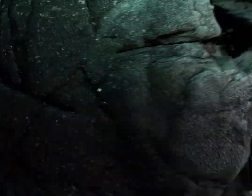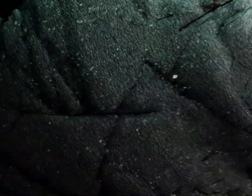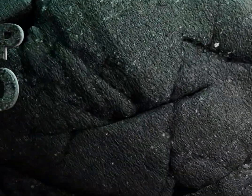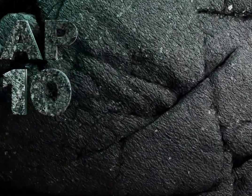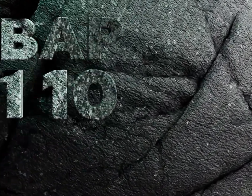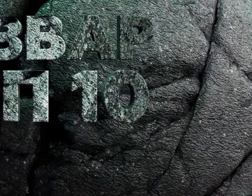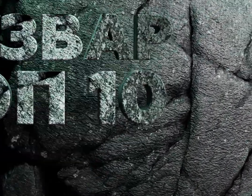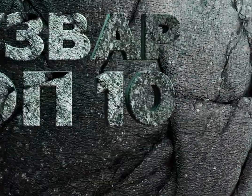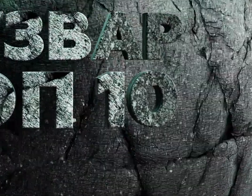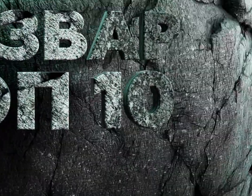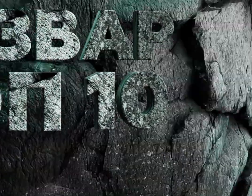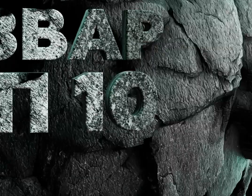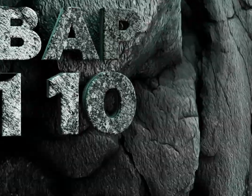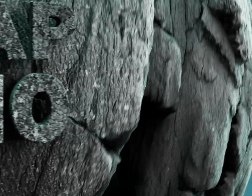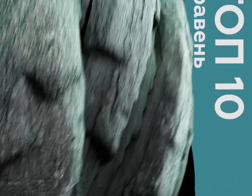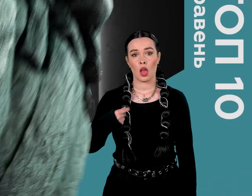До крила.